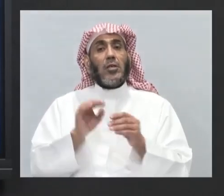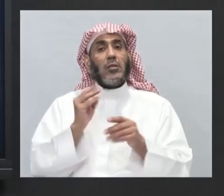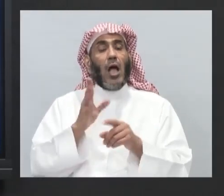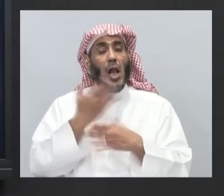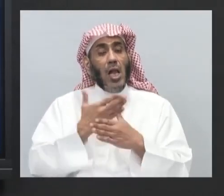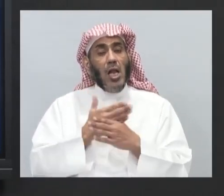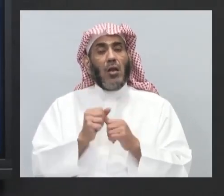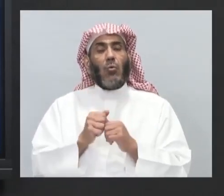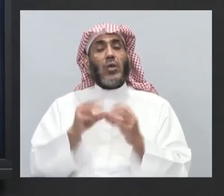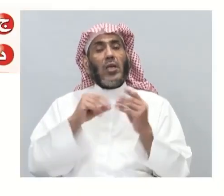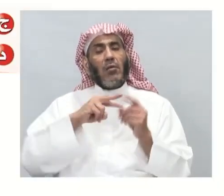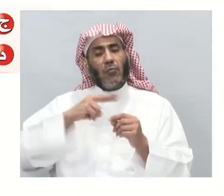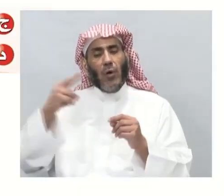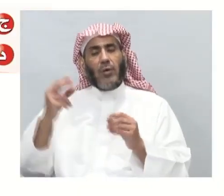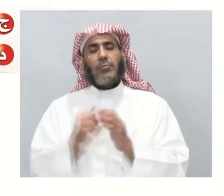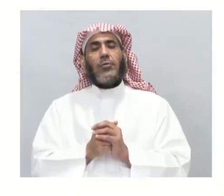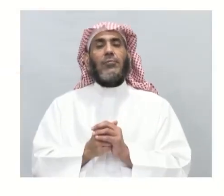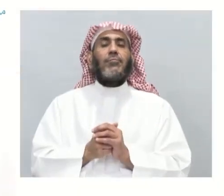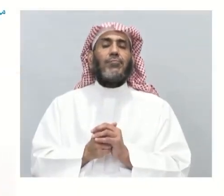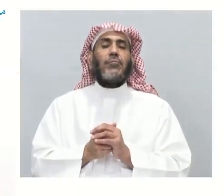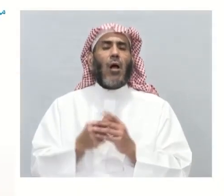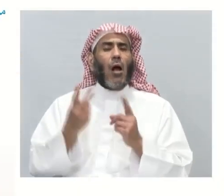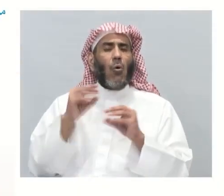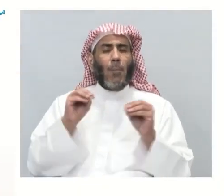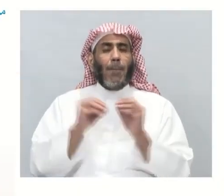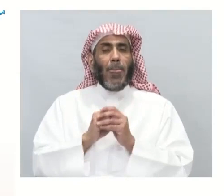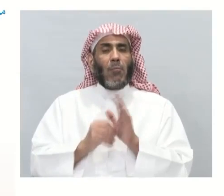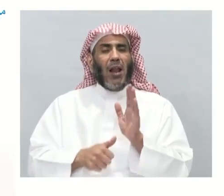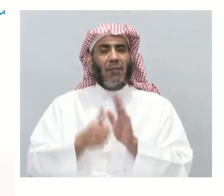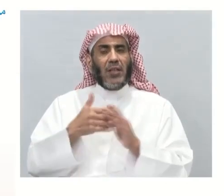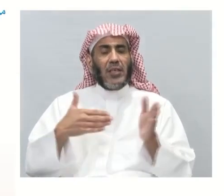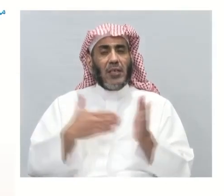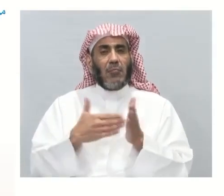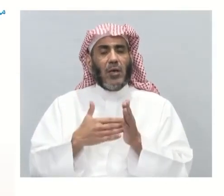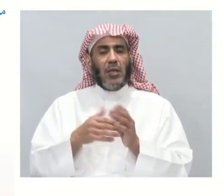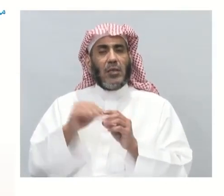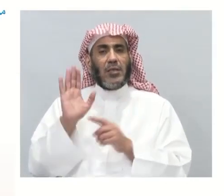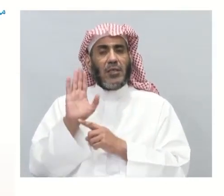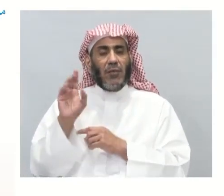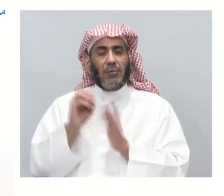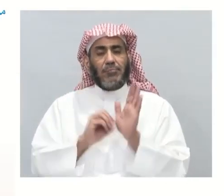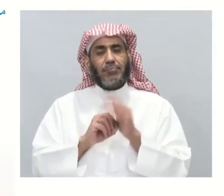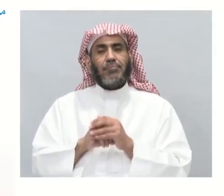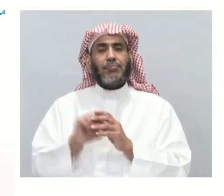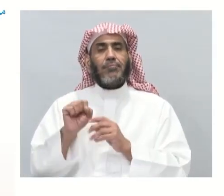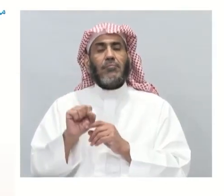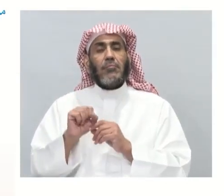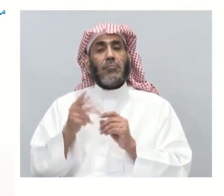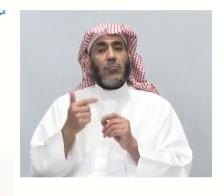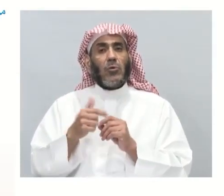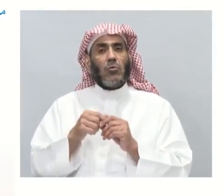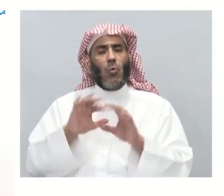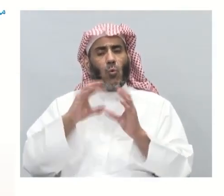وكذلك التعريف وما اشرنا اليه سلفا ولذلك يحسن اننا نختم بهذه الصفحه التي تراها الان عندما نريد ان